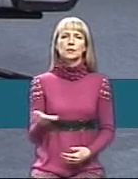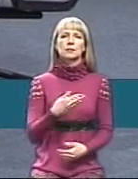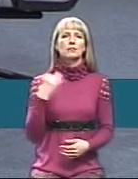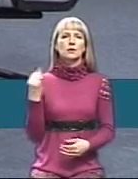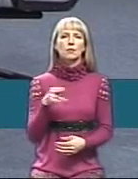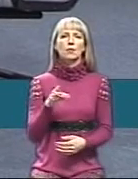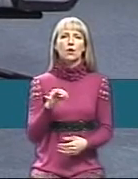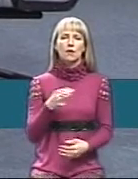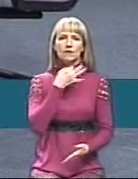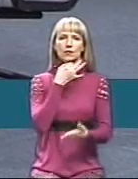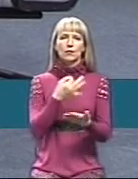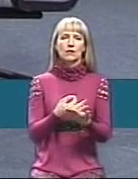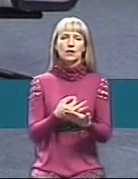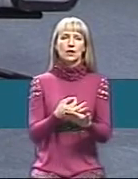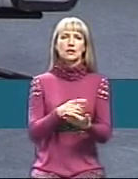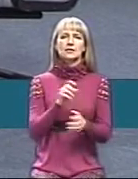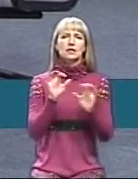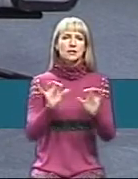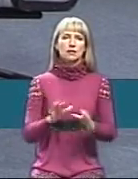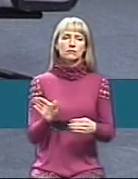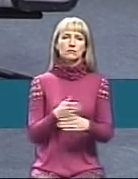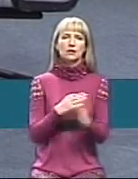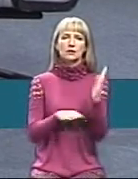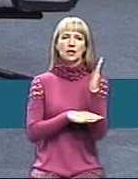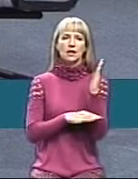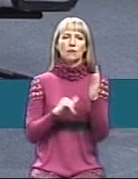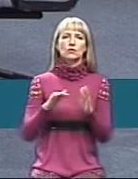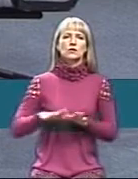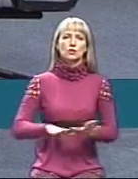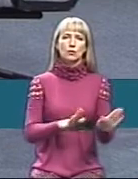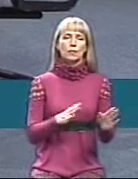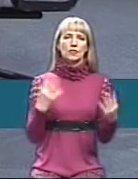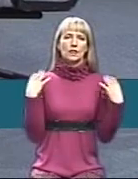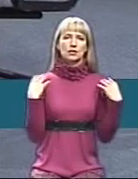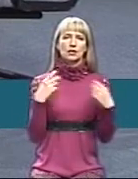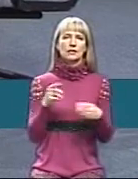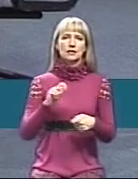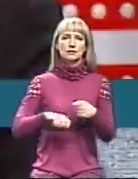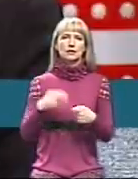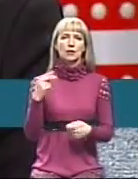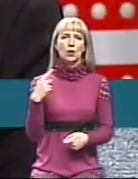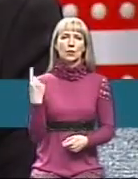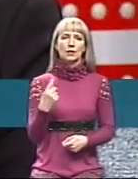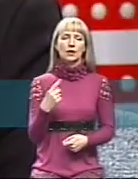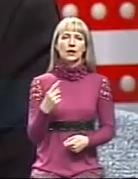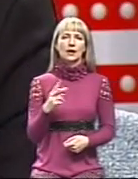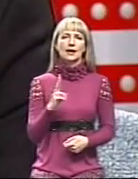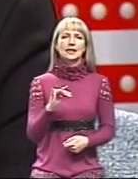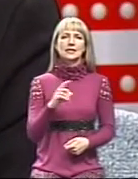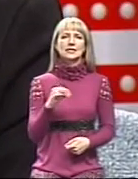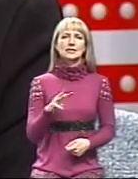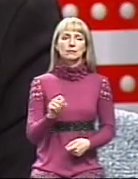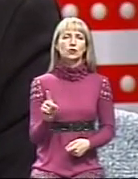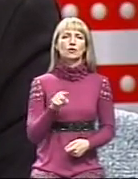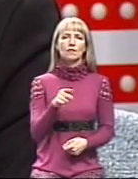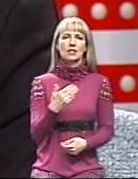про відповідальність за незаконне знесення дерев у заступника начальника екоінспекції в Запорізькій області Артема Кизима. І ось